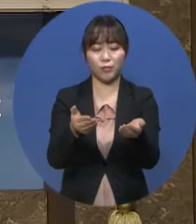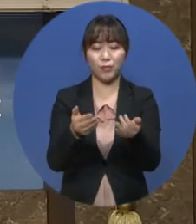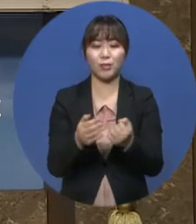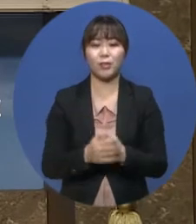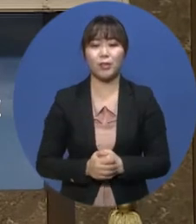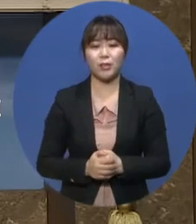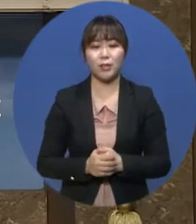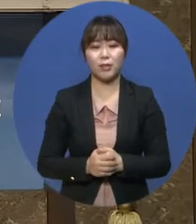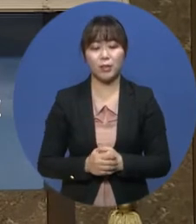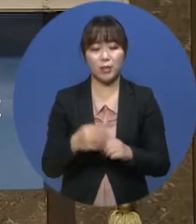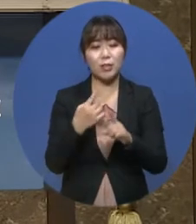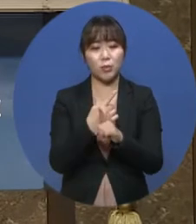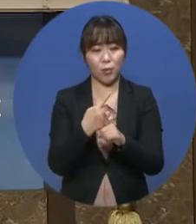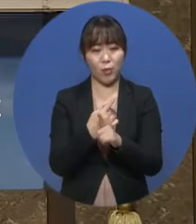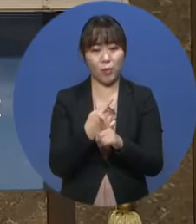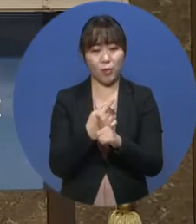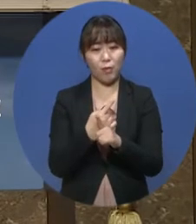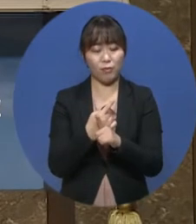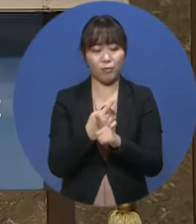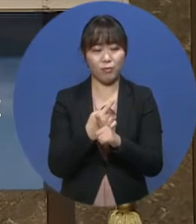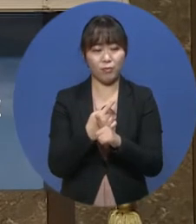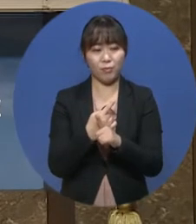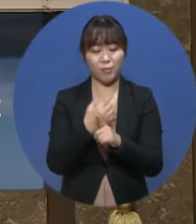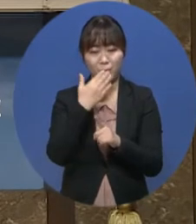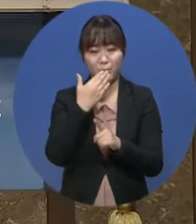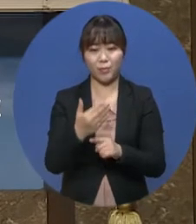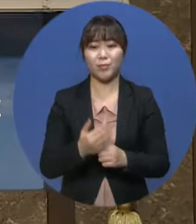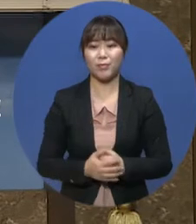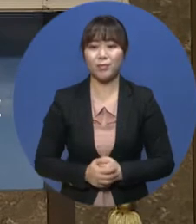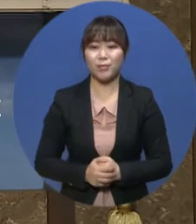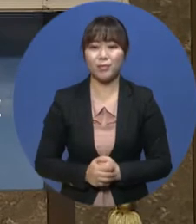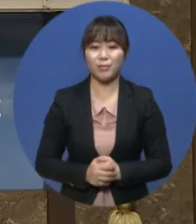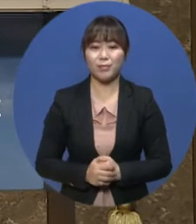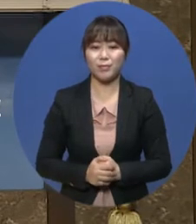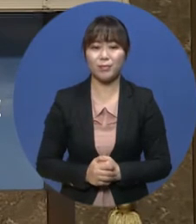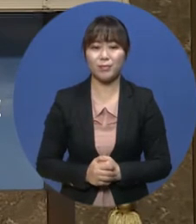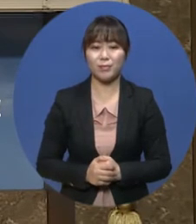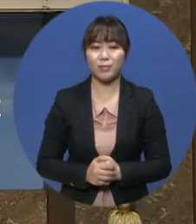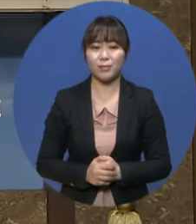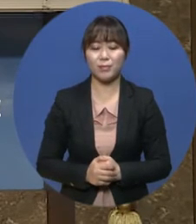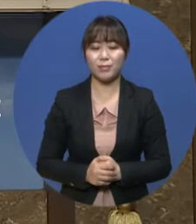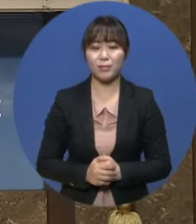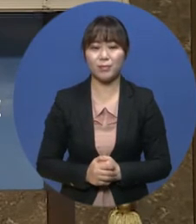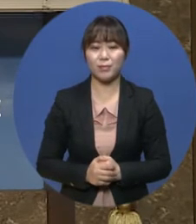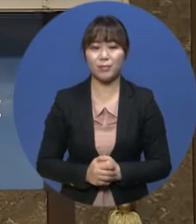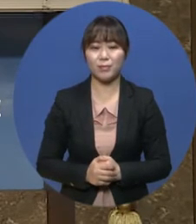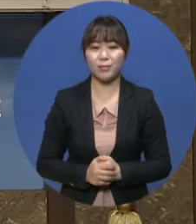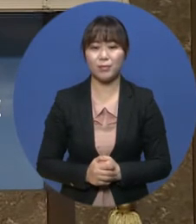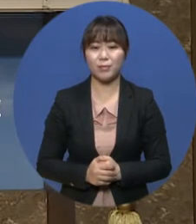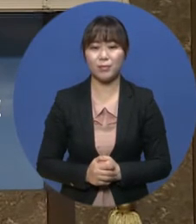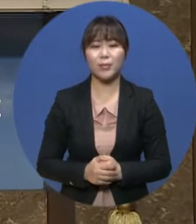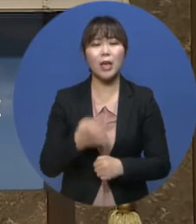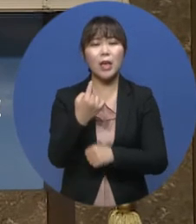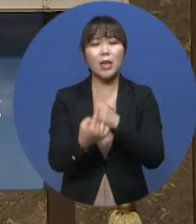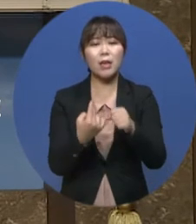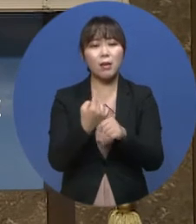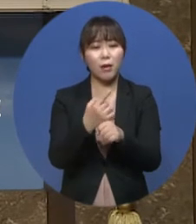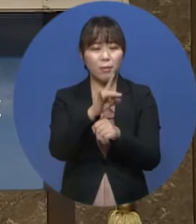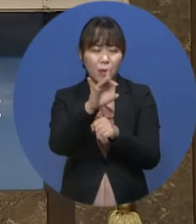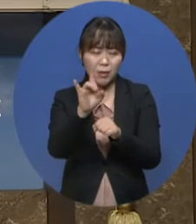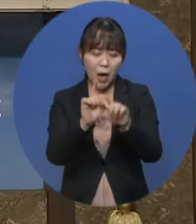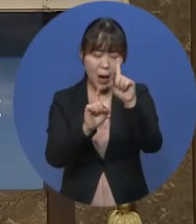치료를 하도록 어 그렇게 하고 있는데 예 아 1년마다